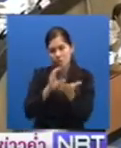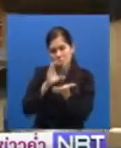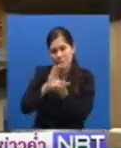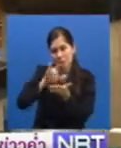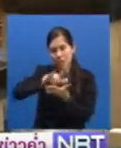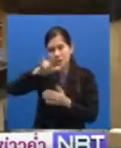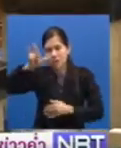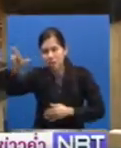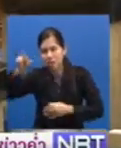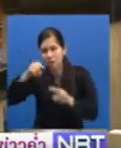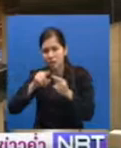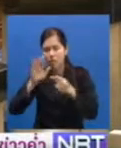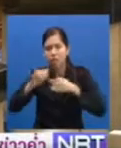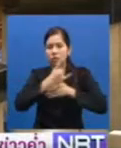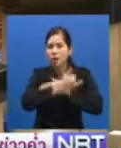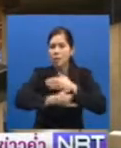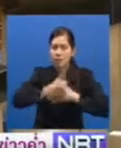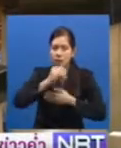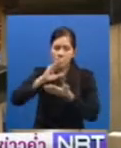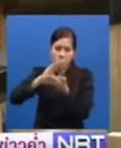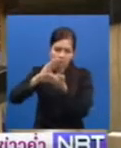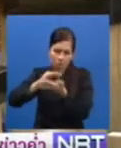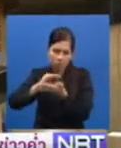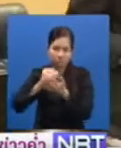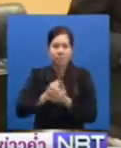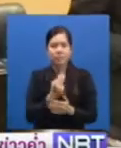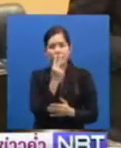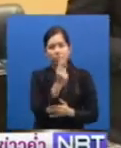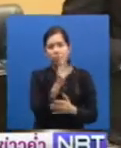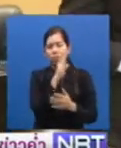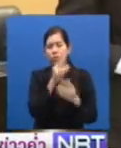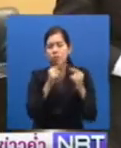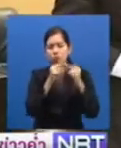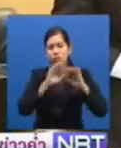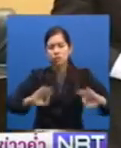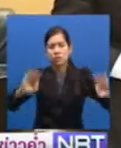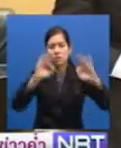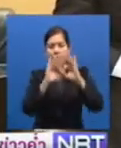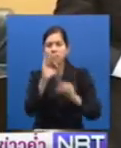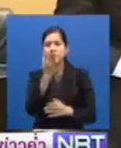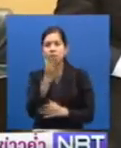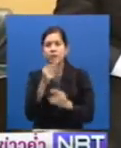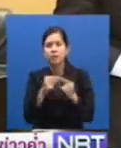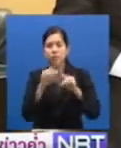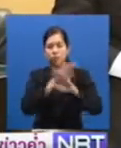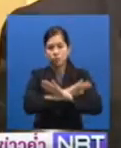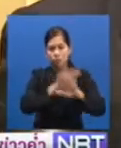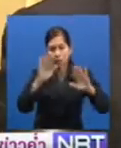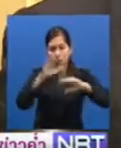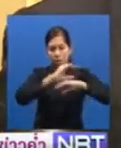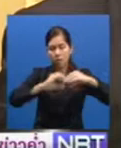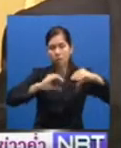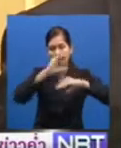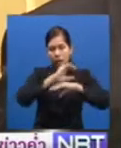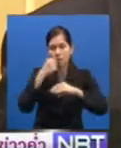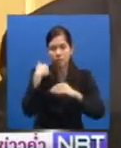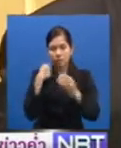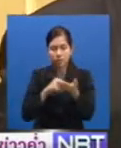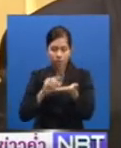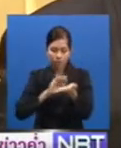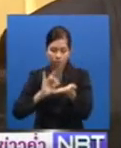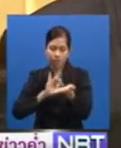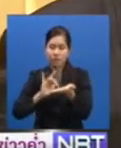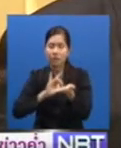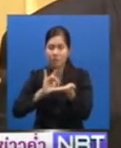ไม่มีข้อตกลงร่วมส่วนโครงการสำคัญเกินความจำเป็นที่ถูกปรับลดอาทิยกเลิกโครงการจัดหาคอมพิวเตอร์แบบพกพาหรือ